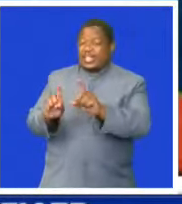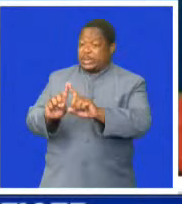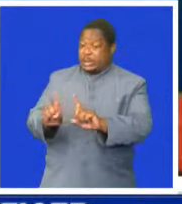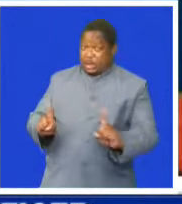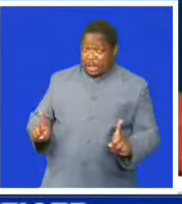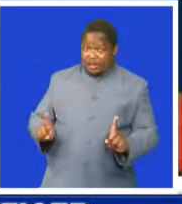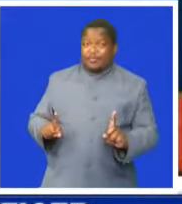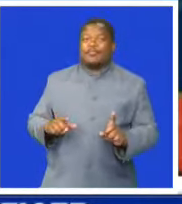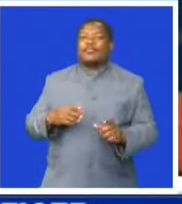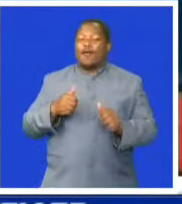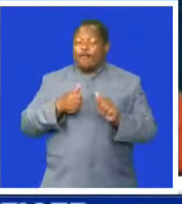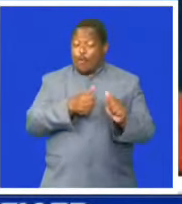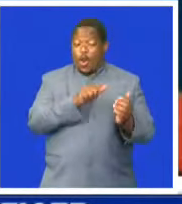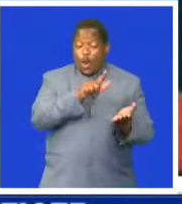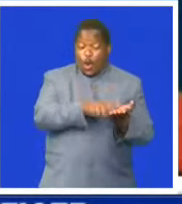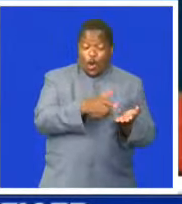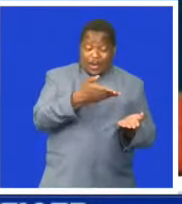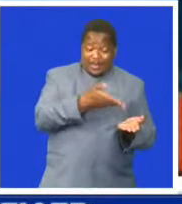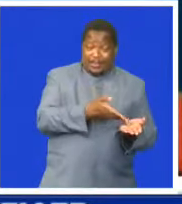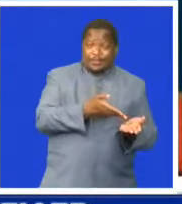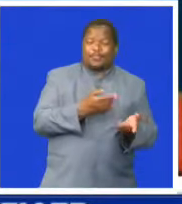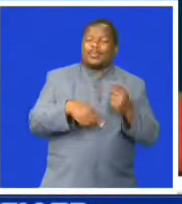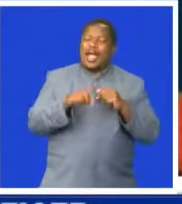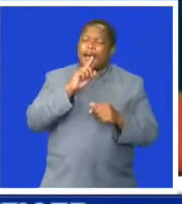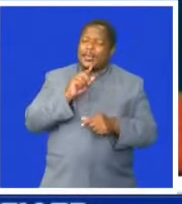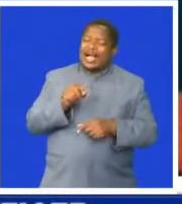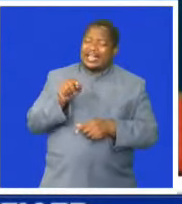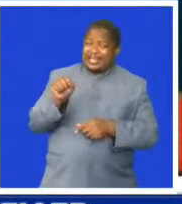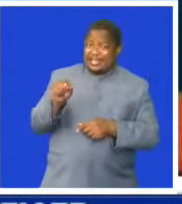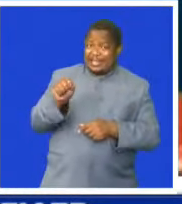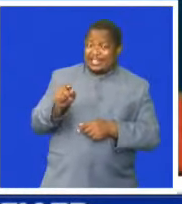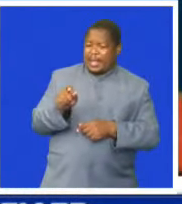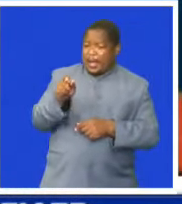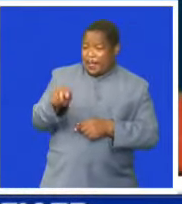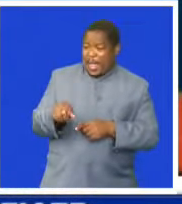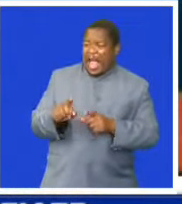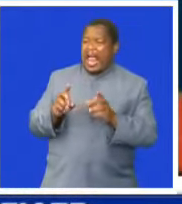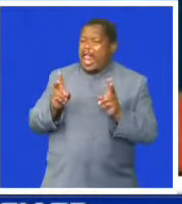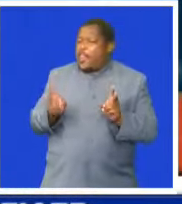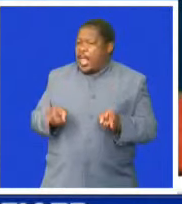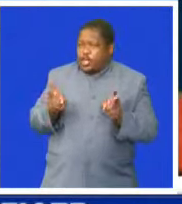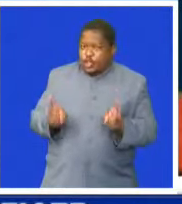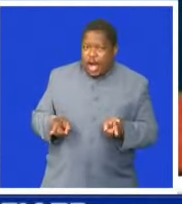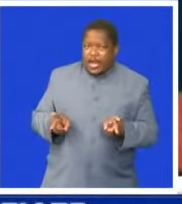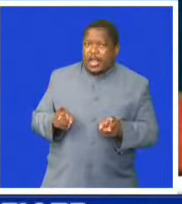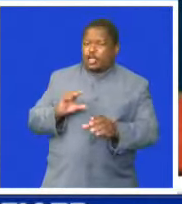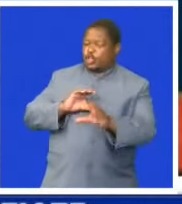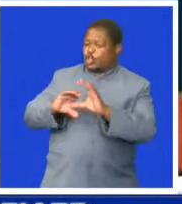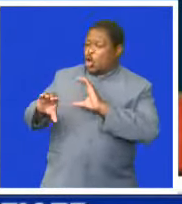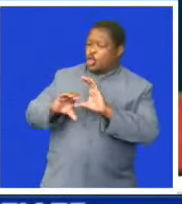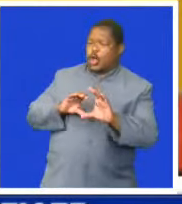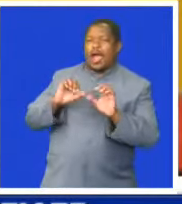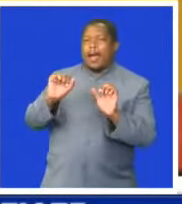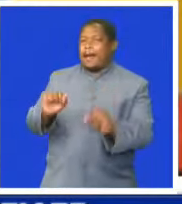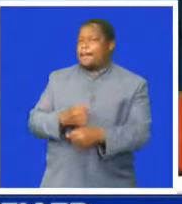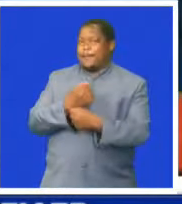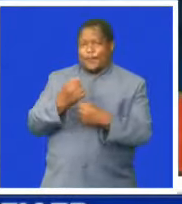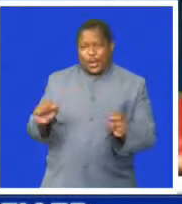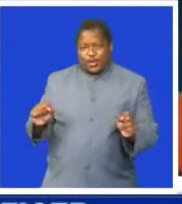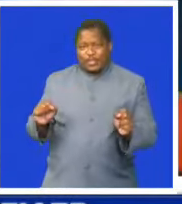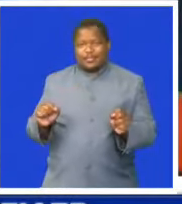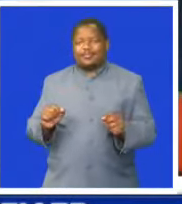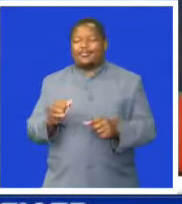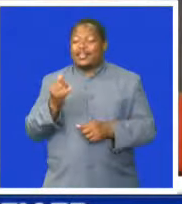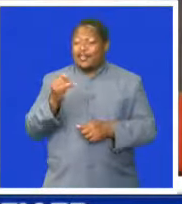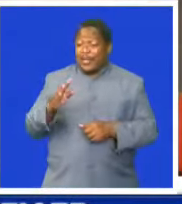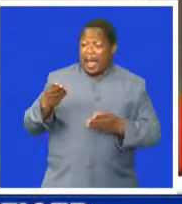lo wakhiwe ngumthetho akusuye umuntu lo natural lo ngakhona ukukhuluma naye one on one. Ngiyabekisa nje ukuthi